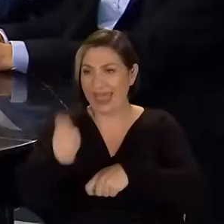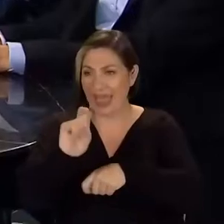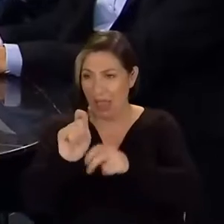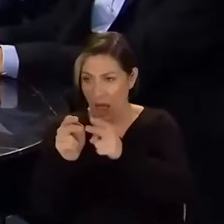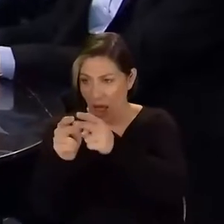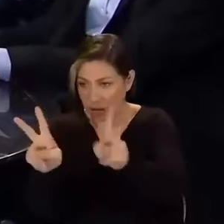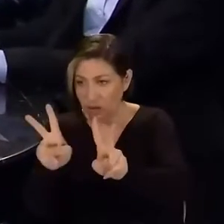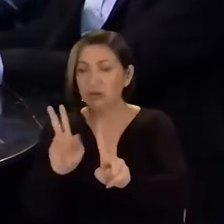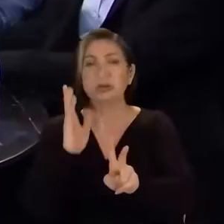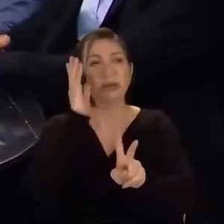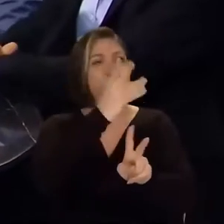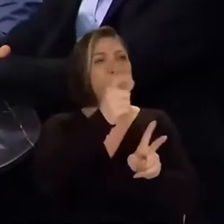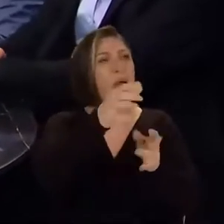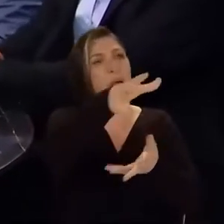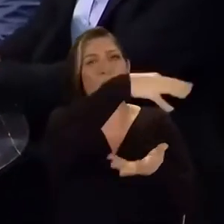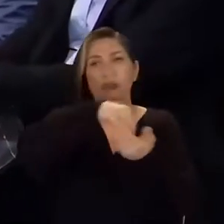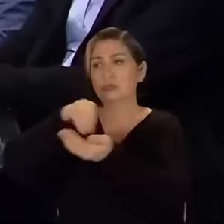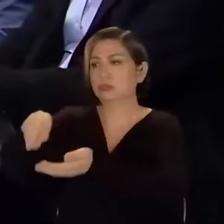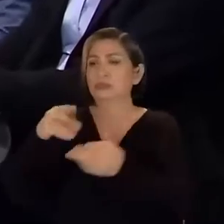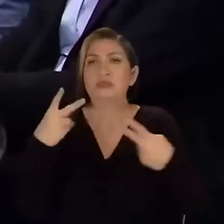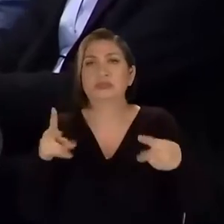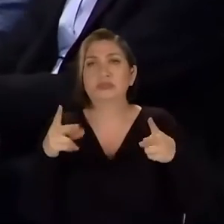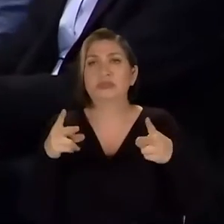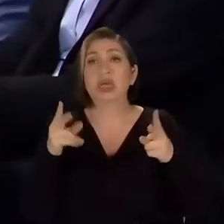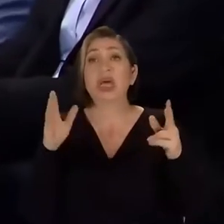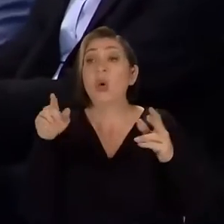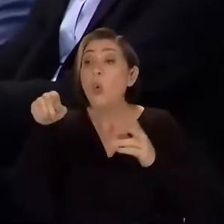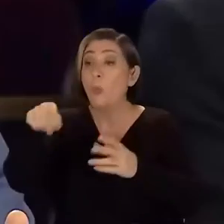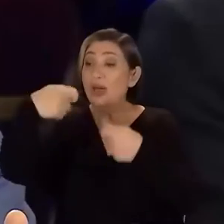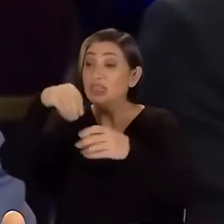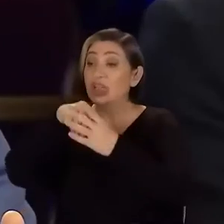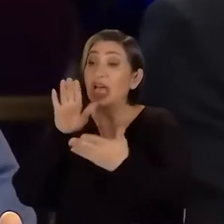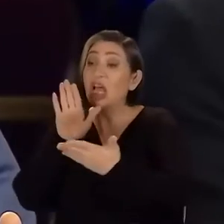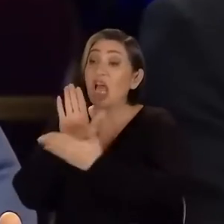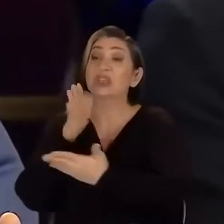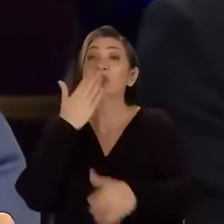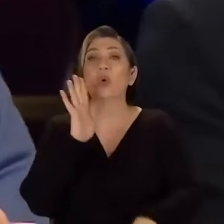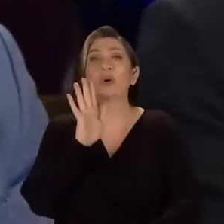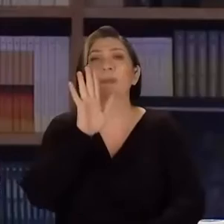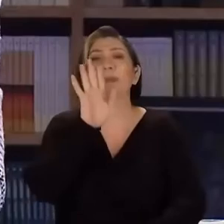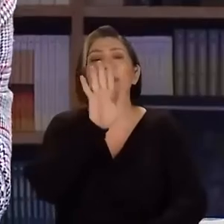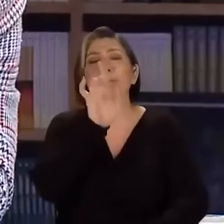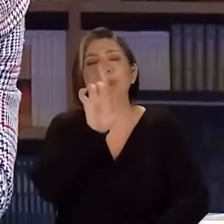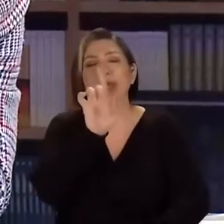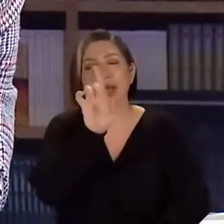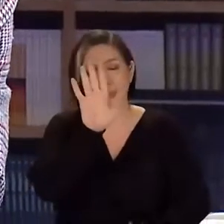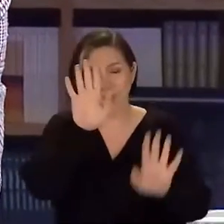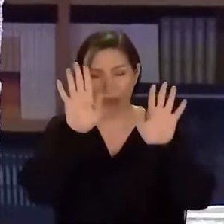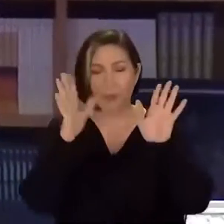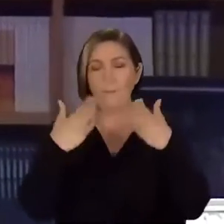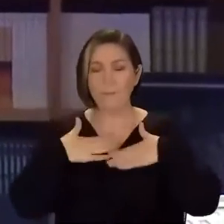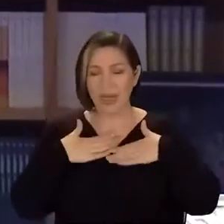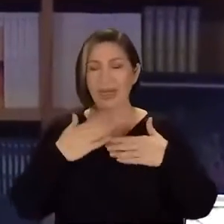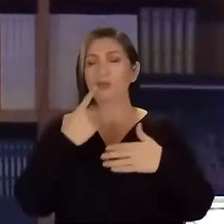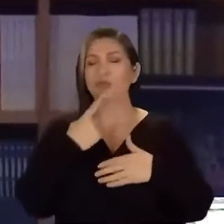gidip piyasadan rezervi bulabilir. Karşılığı orada yok işte. Bir dakika tam olarak. Ve bunun... Şimdi bana diyorsunuz